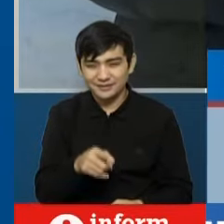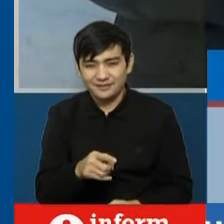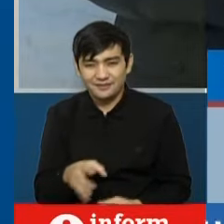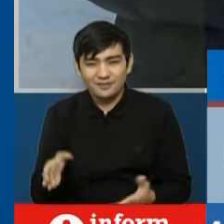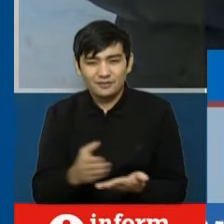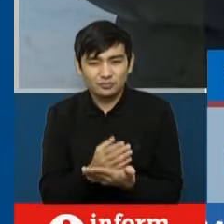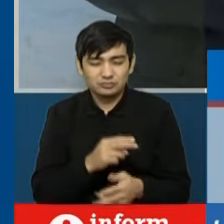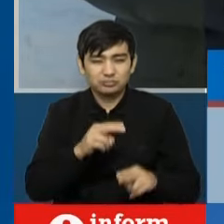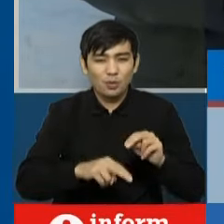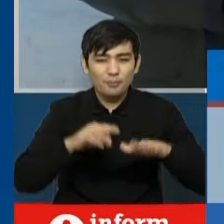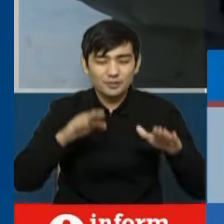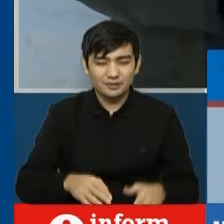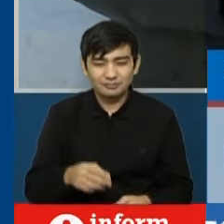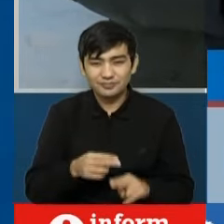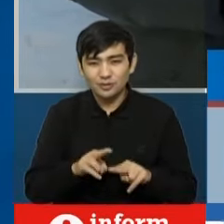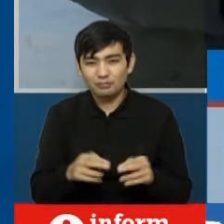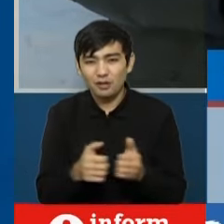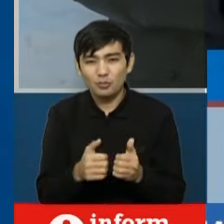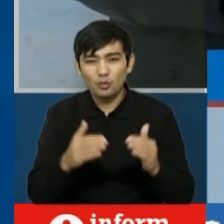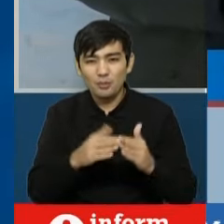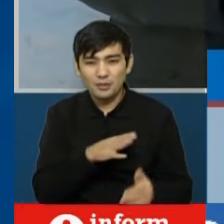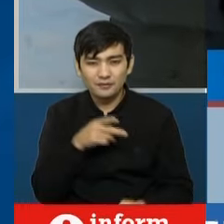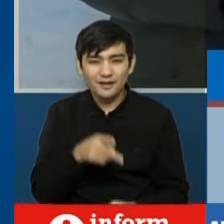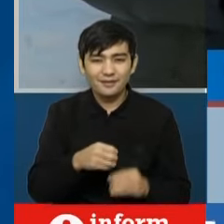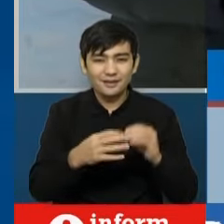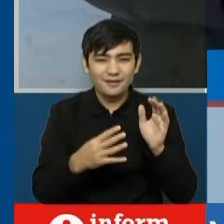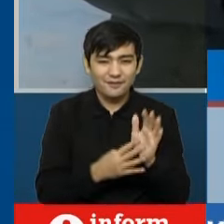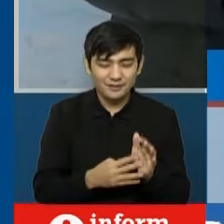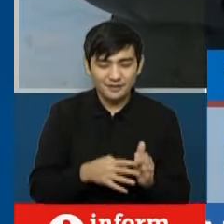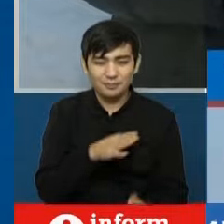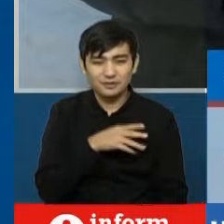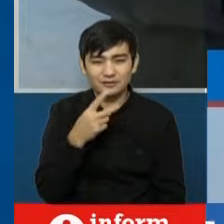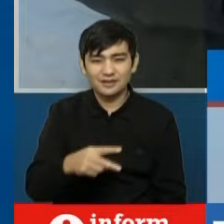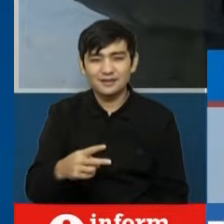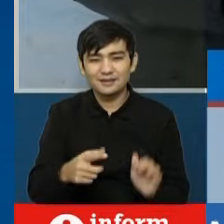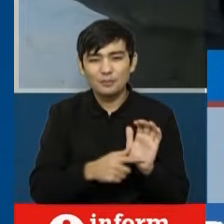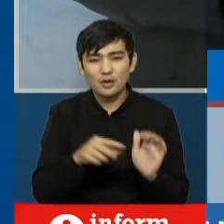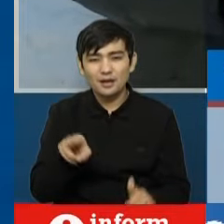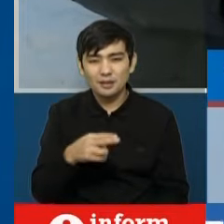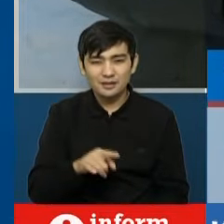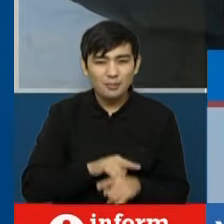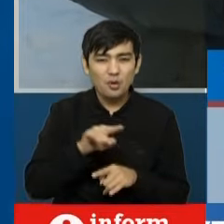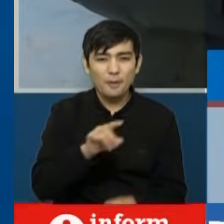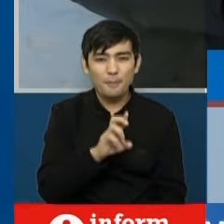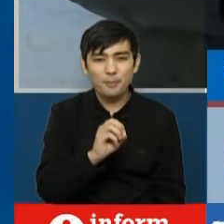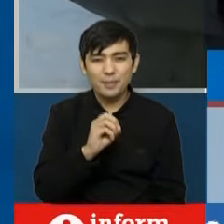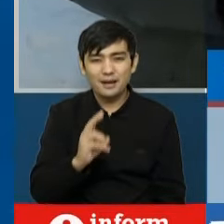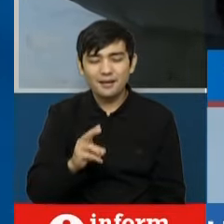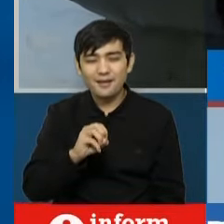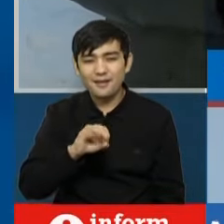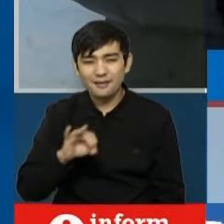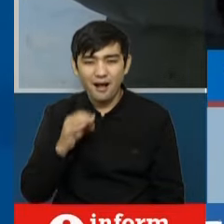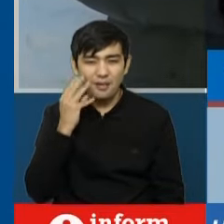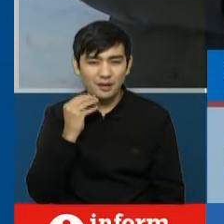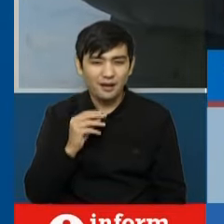подсчета строений стала трагедия 2019-го, когда 27 декабря самолет авиакомпании Big Air, направляющийся из